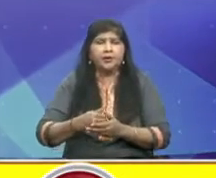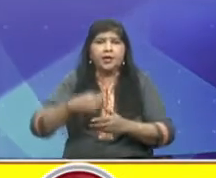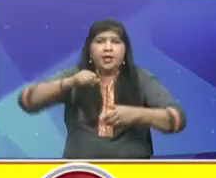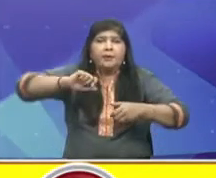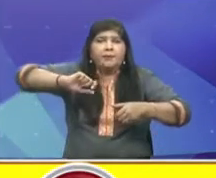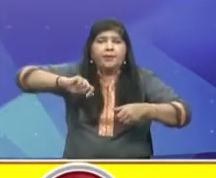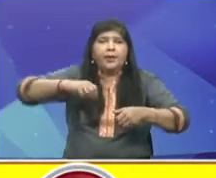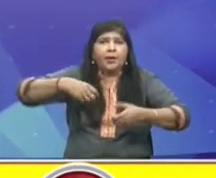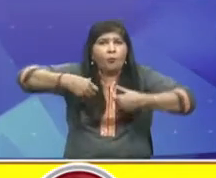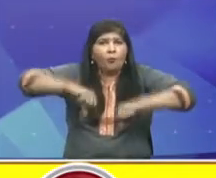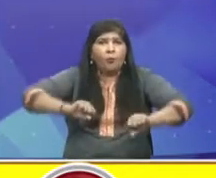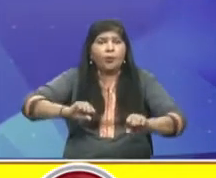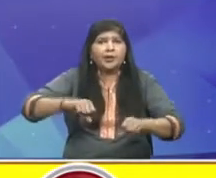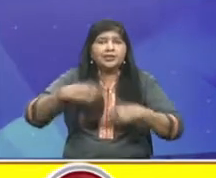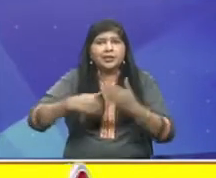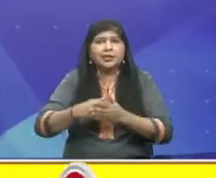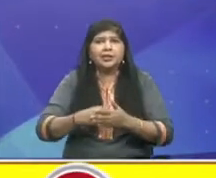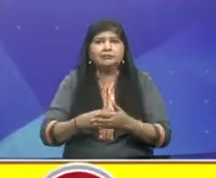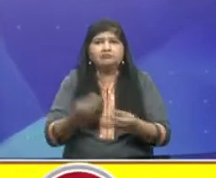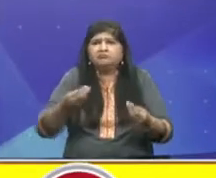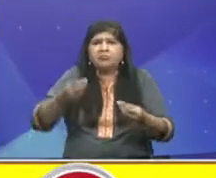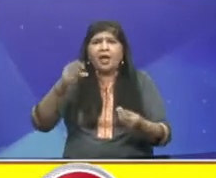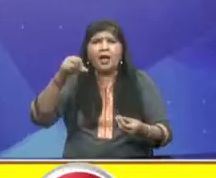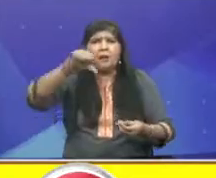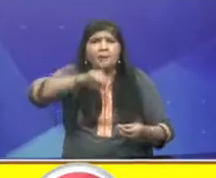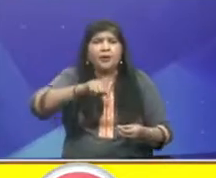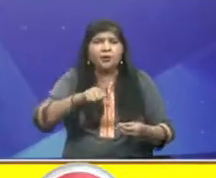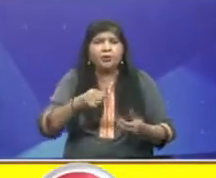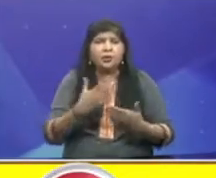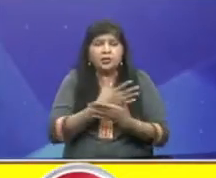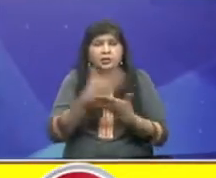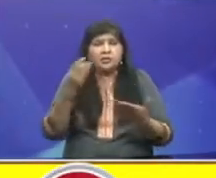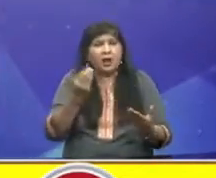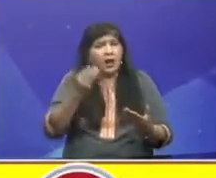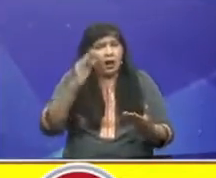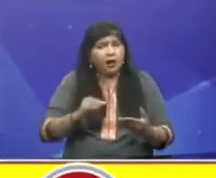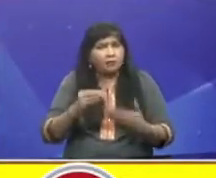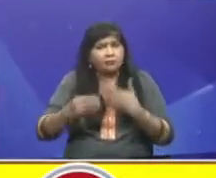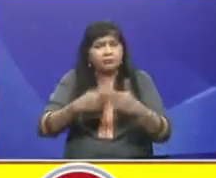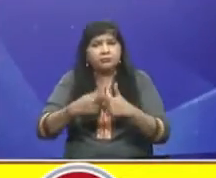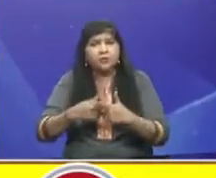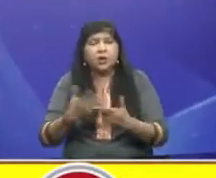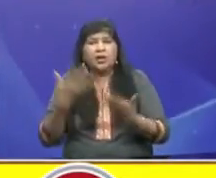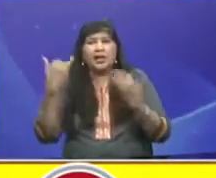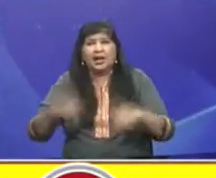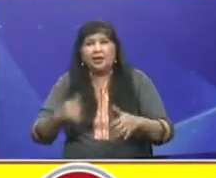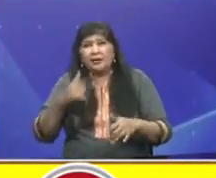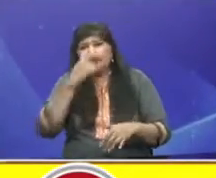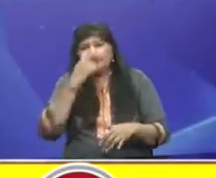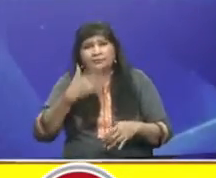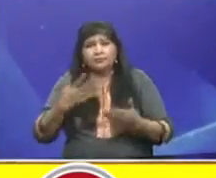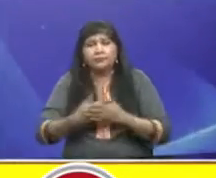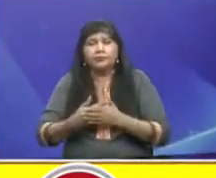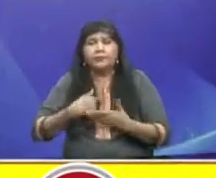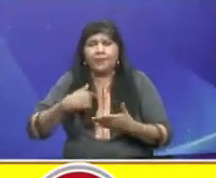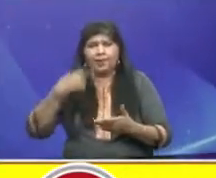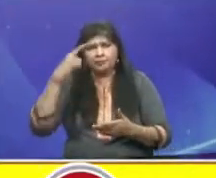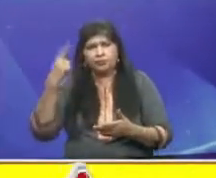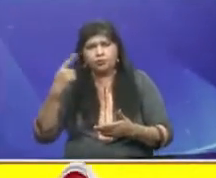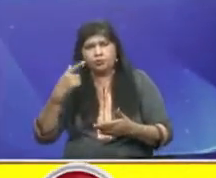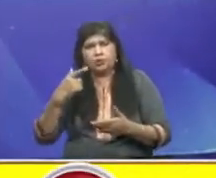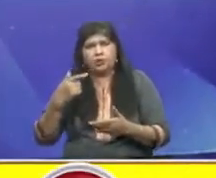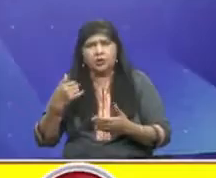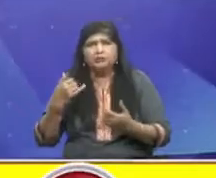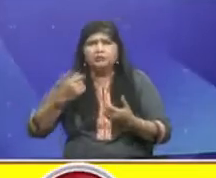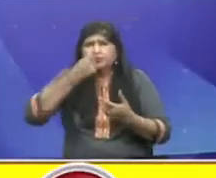था जिसका माइलेज बहुत कम था और एमिशन बहुत ज्यादा था। वो 2 स्ट्रोक मोटरसाइकिल था। तो एमिशन कम करने के लिए और उसका